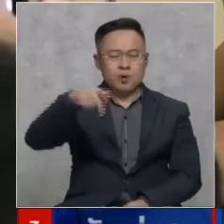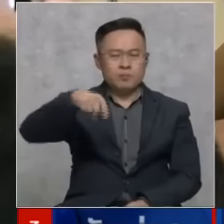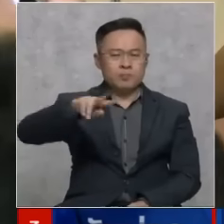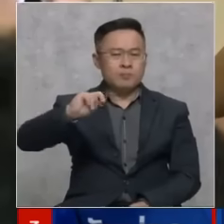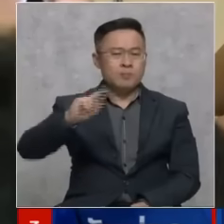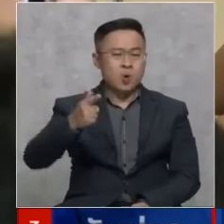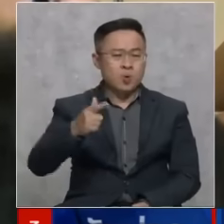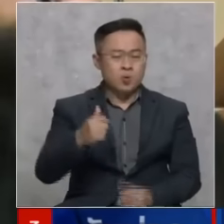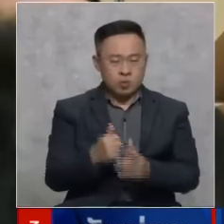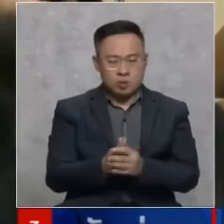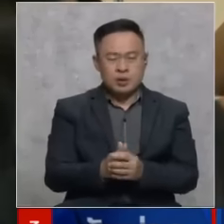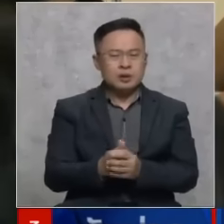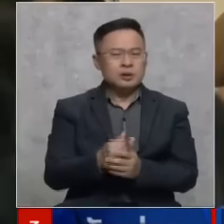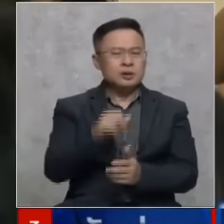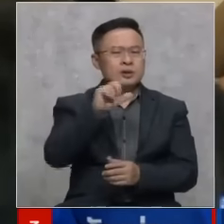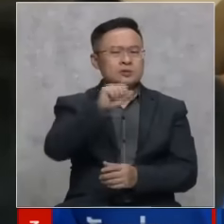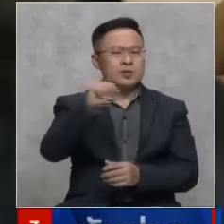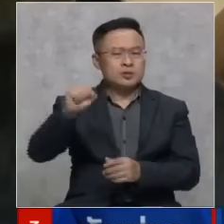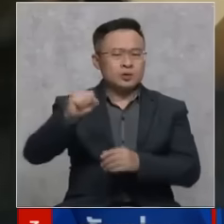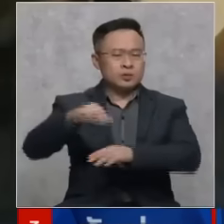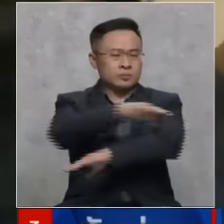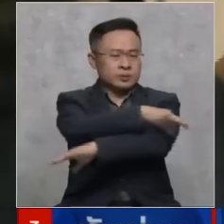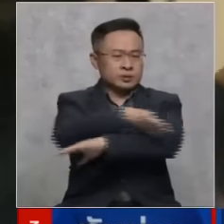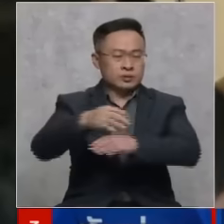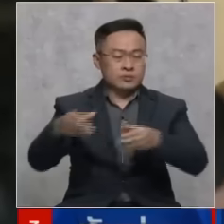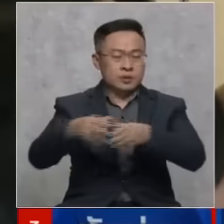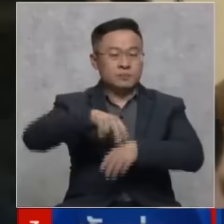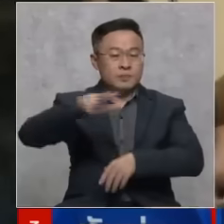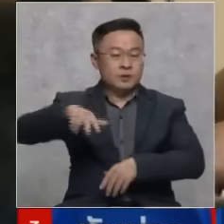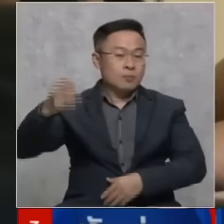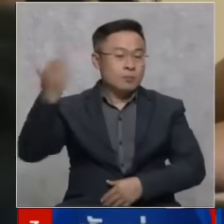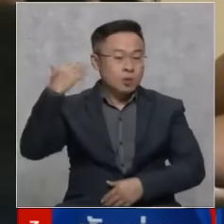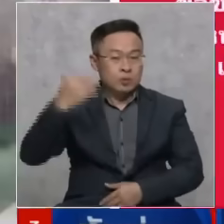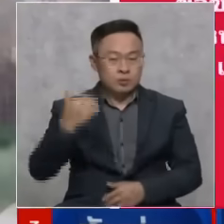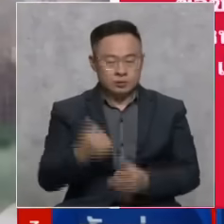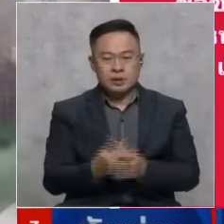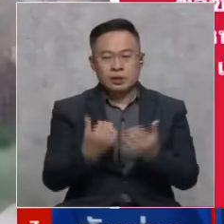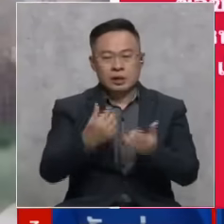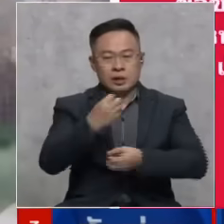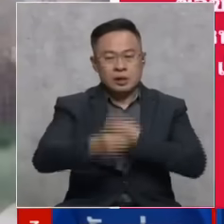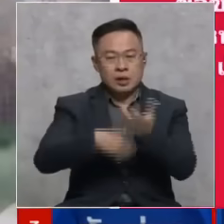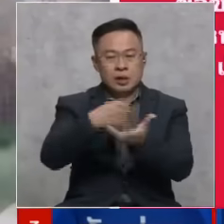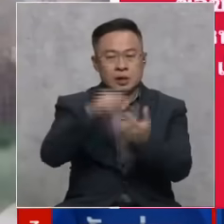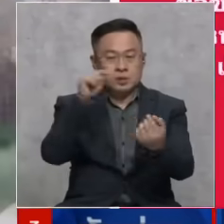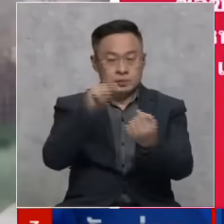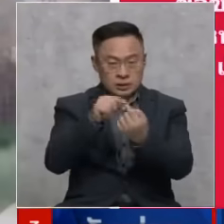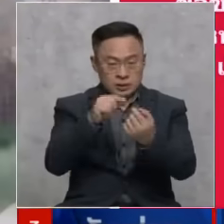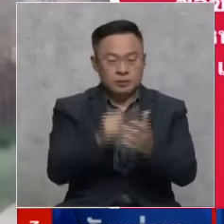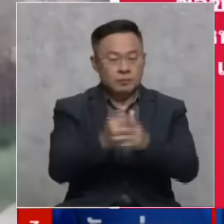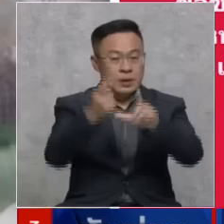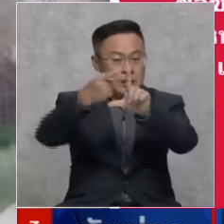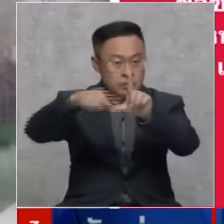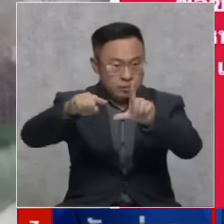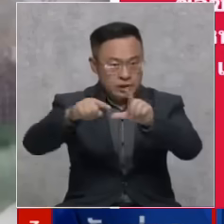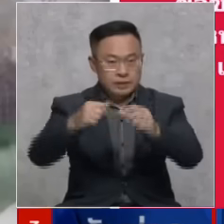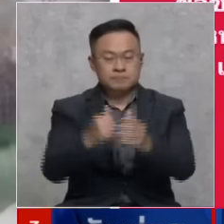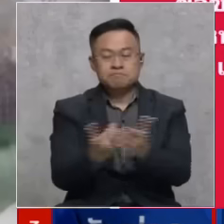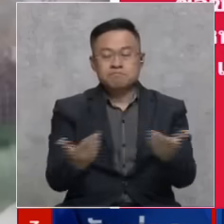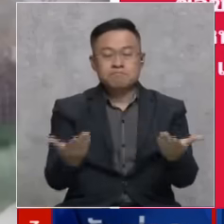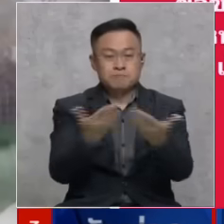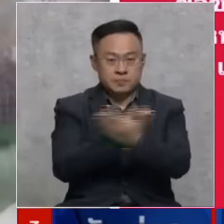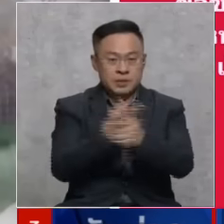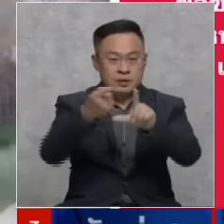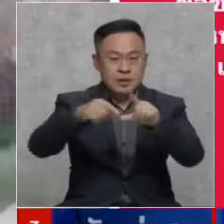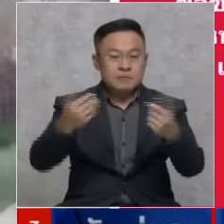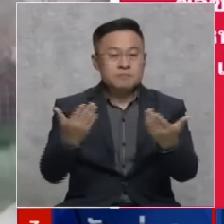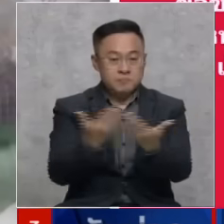งกรณีคุณพิธาที่ประกาศลาออกนะคะแล้วก็มีการเปิดทางให้ส.ส.ท่านอื่นขึ้นมาเป็นหัวหน้าพรรคนะคะเนี่ยค่ะคือคุณ